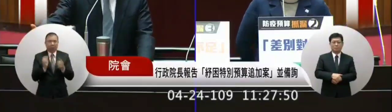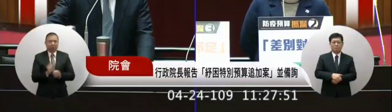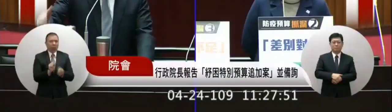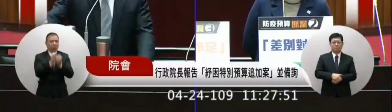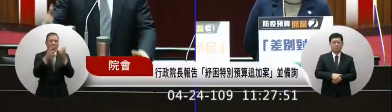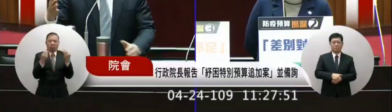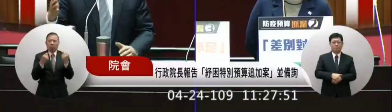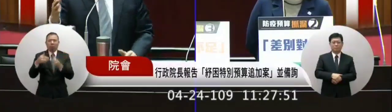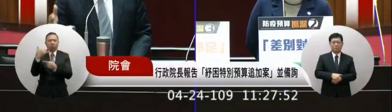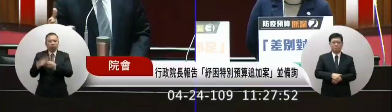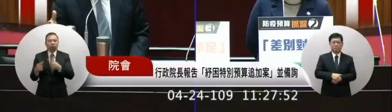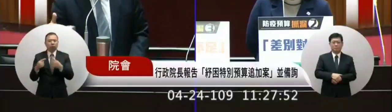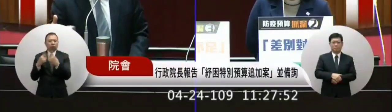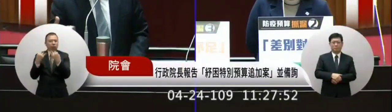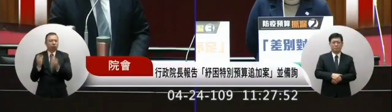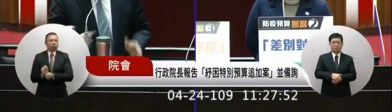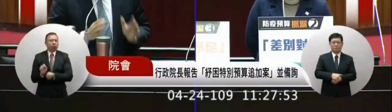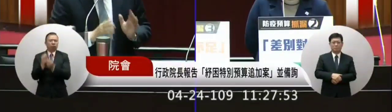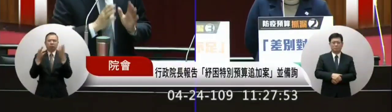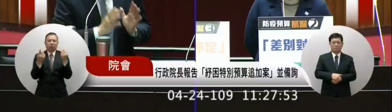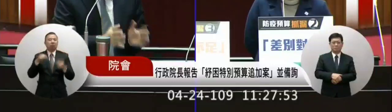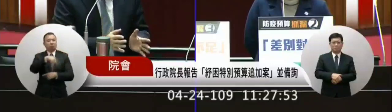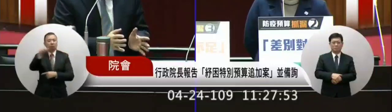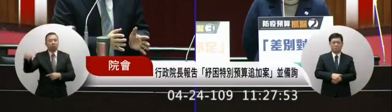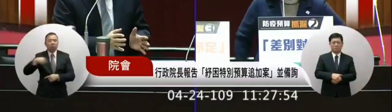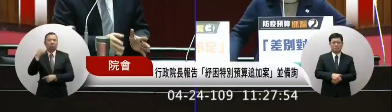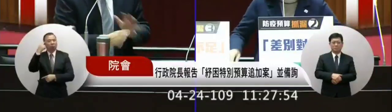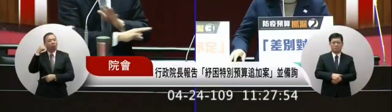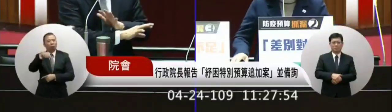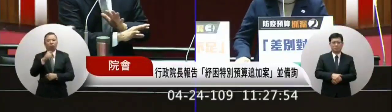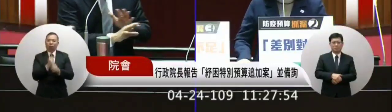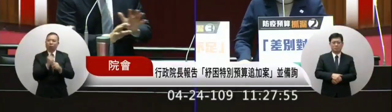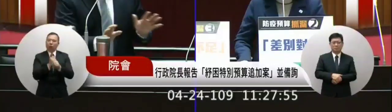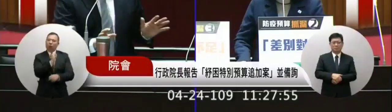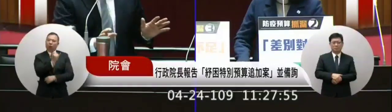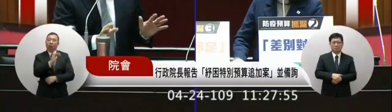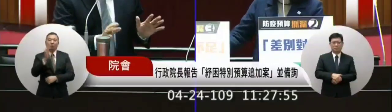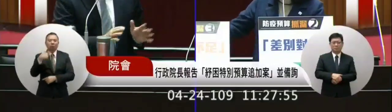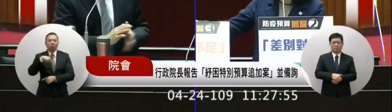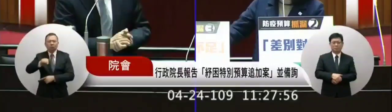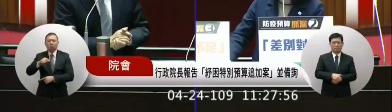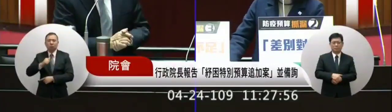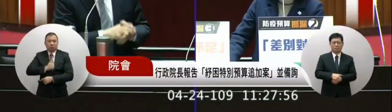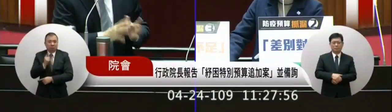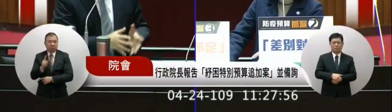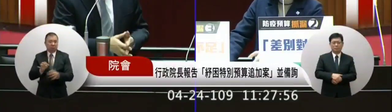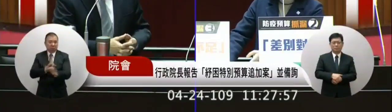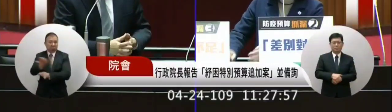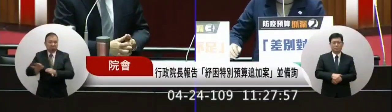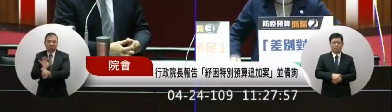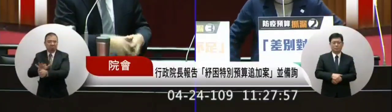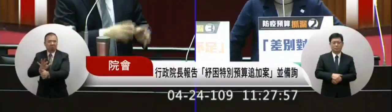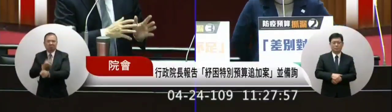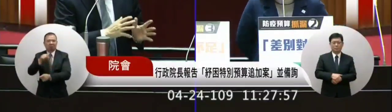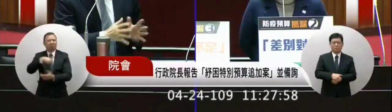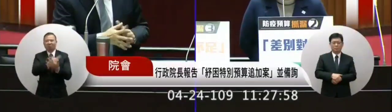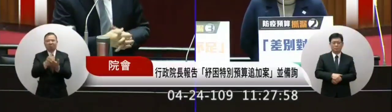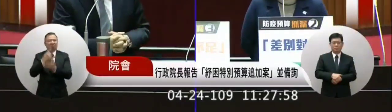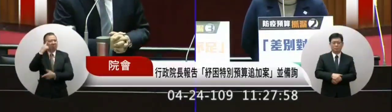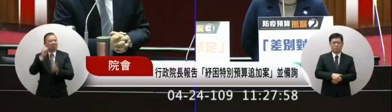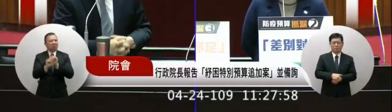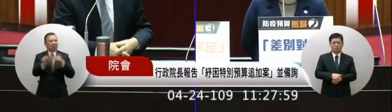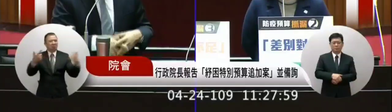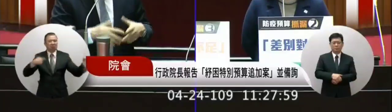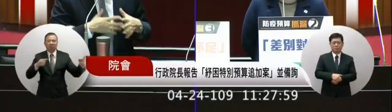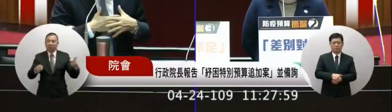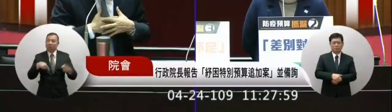人数没有增加，大家都可以看到成绩。但纾困就意见就很不一样，见仁见智，以及